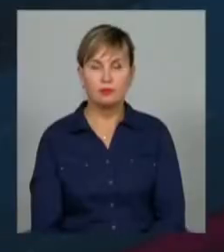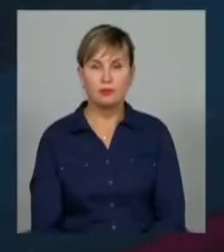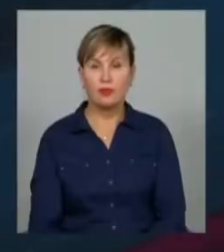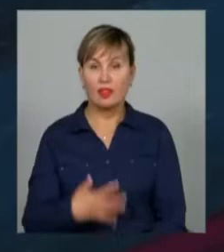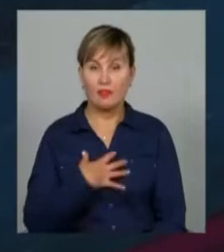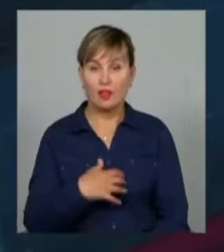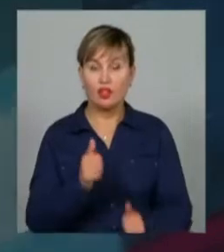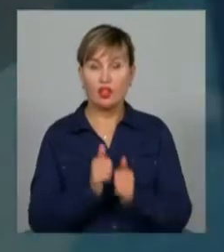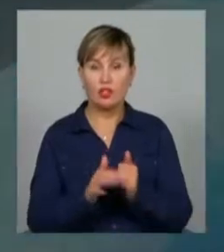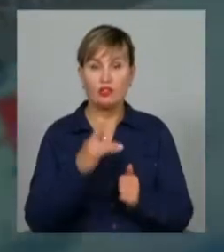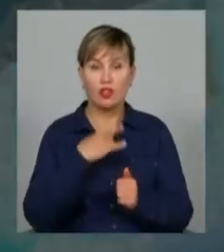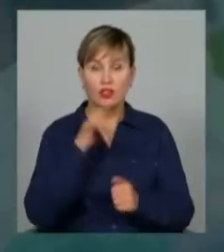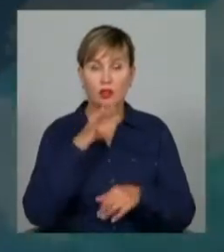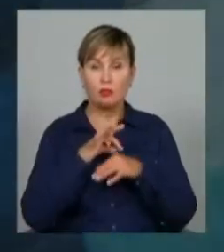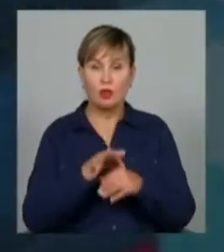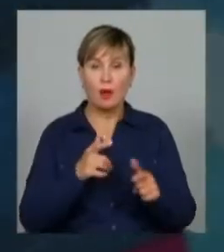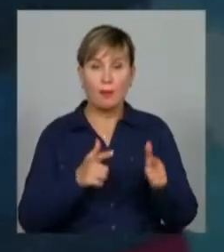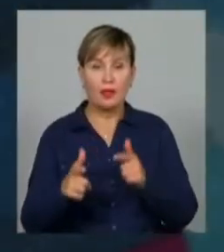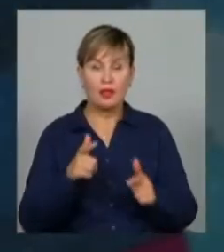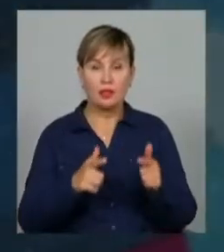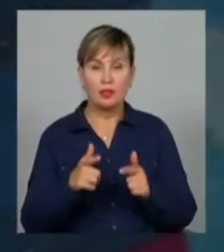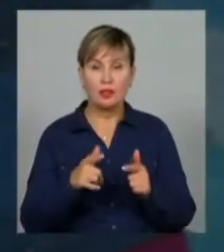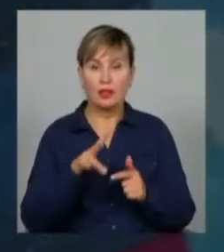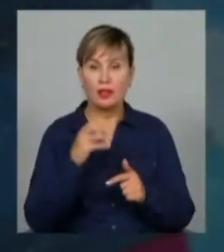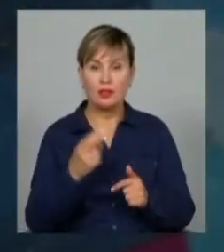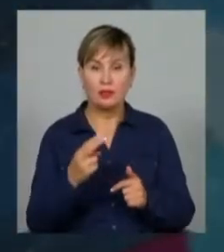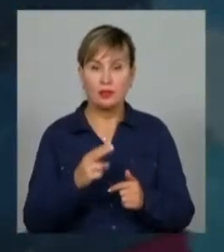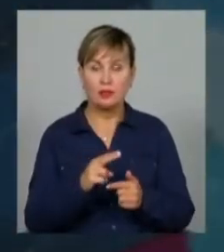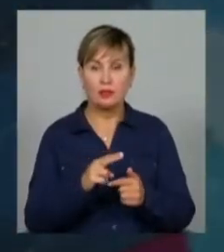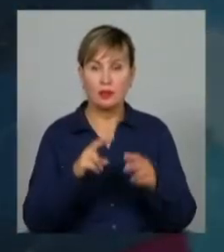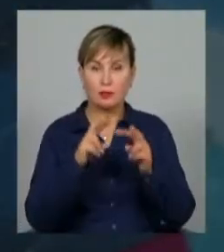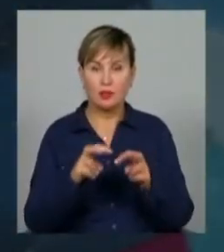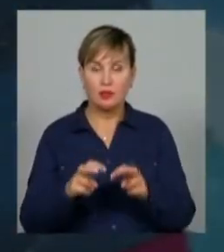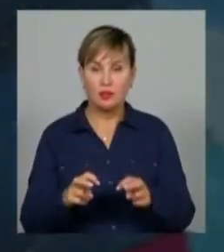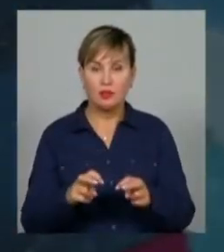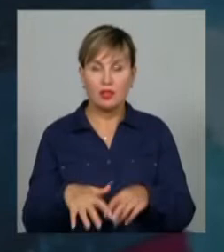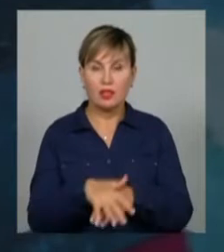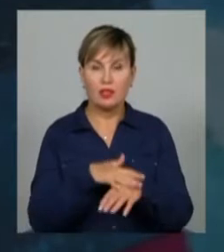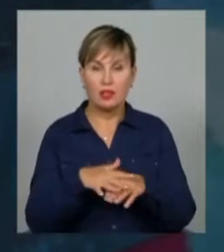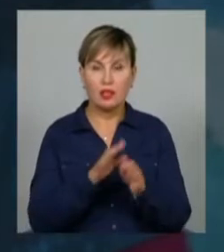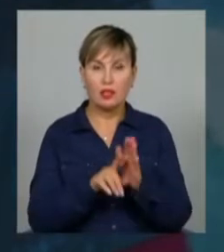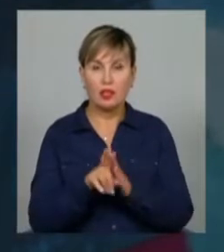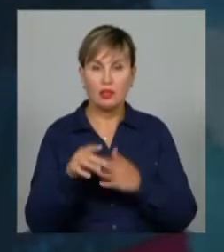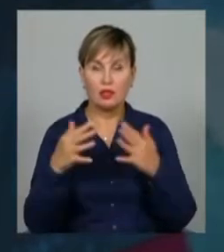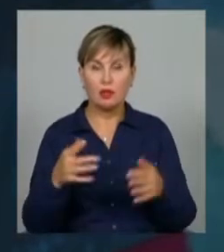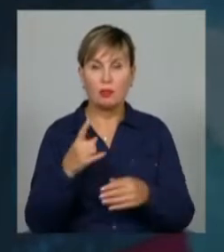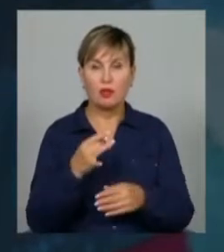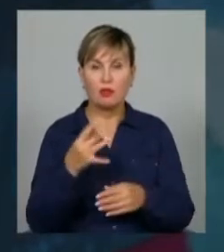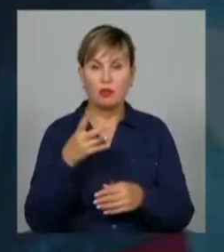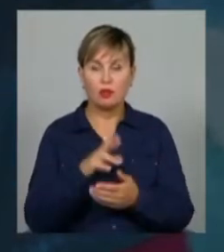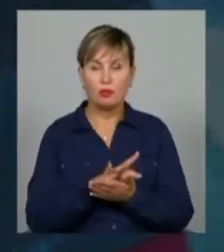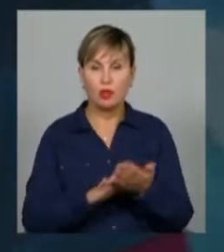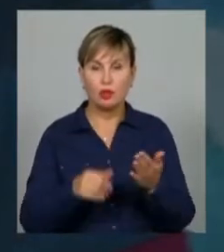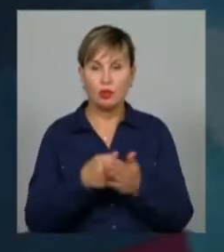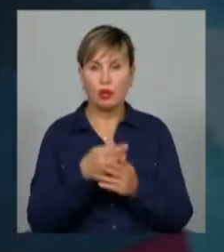Важен каждый. В Казахстане проходит подготовительный этап национальной переписи населения. Стартовало масштабное мероприятие 1 июня и